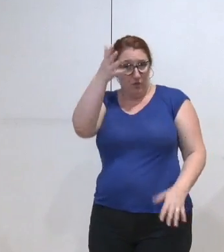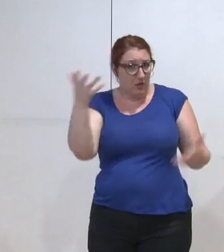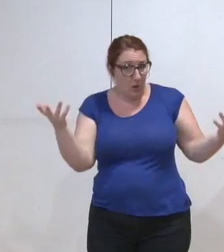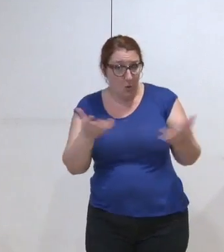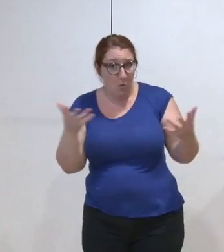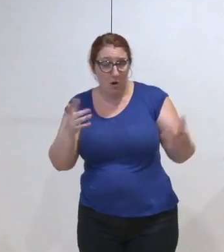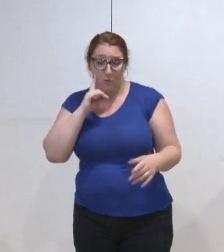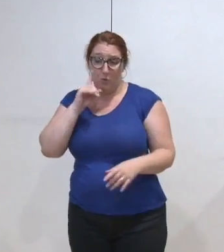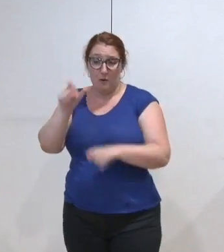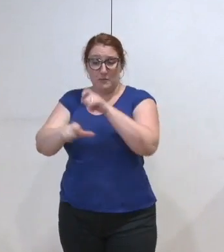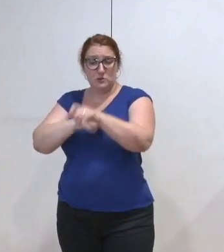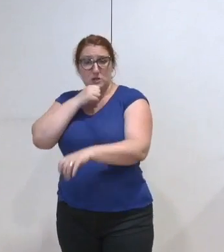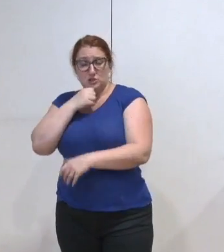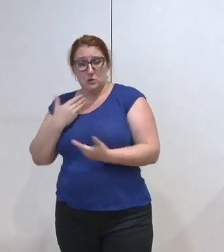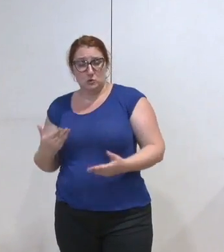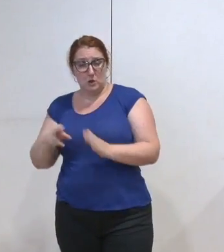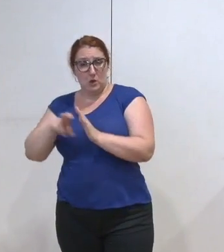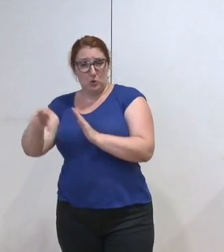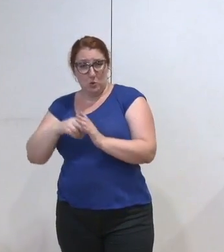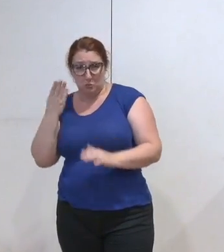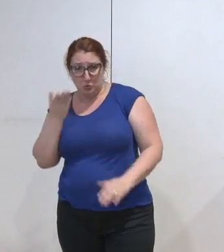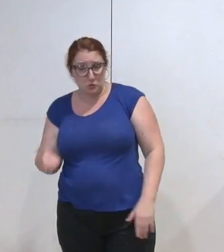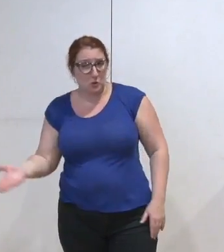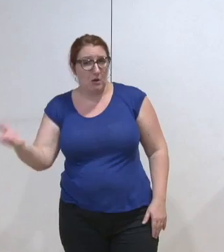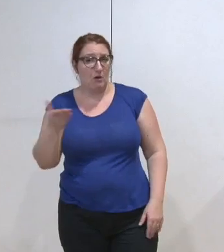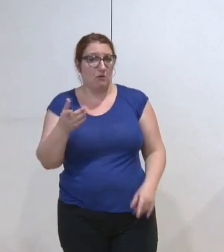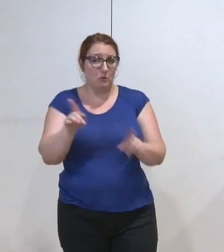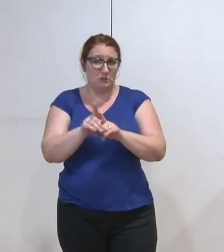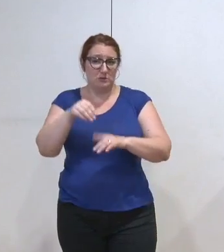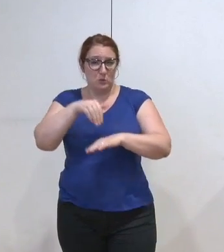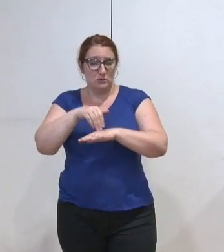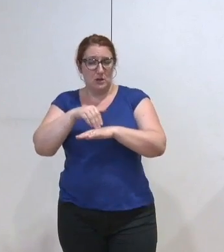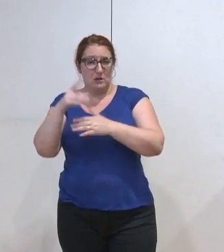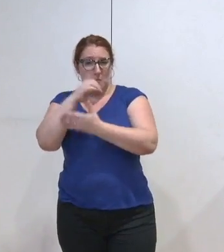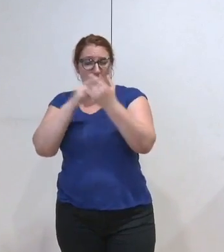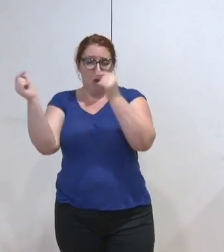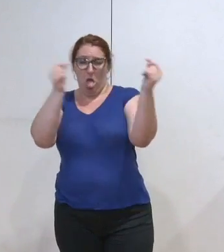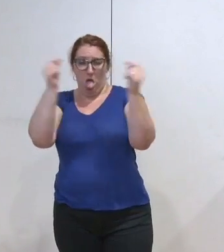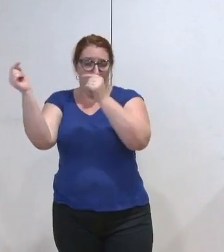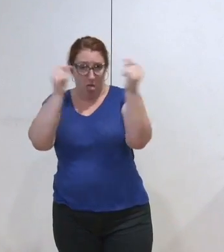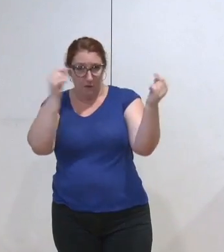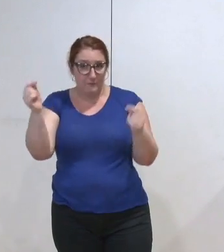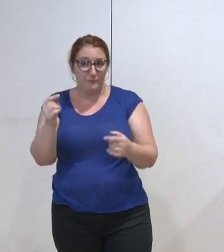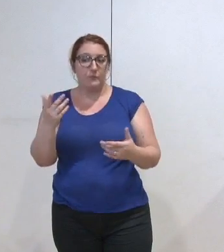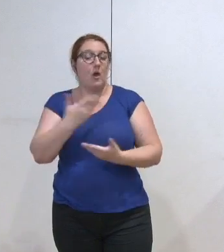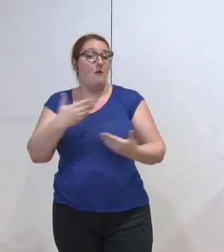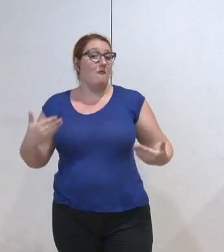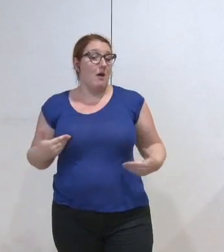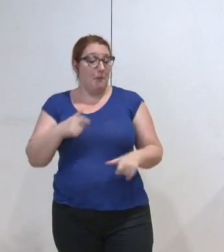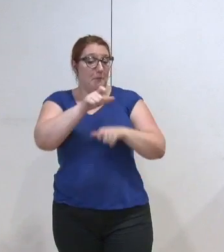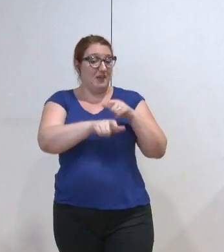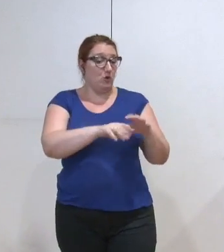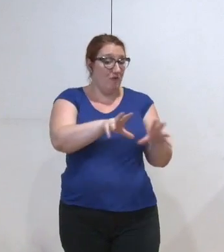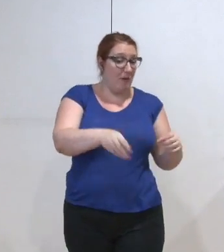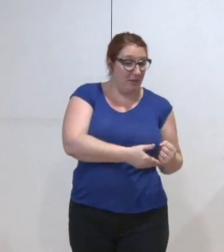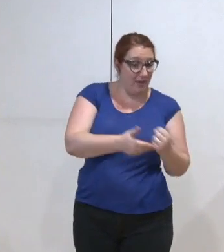aujourd'hui et qui fait l'objet de discussion compliqué avec le Conseil départemental enfin c'est très bien de vouloir aider les aidants et donc de